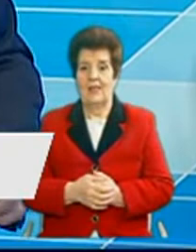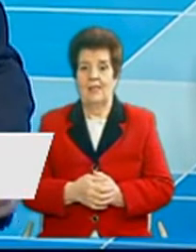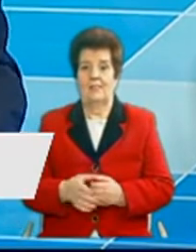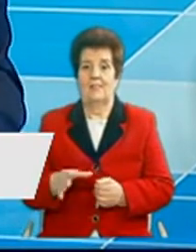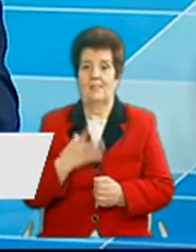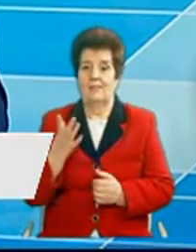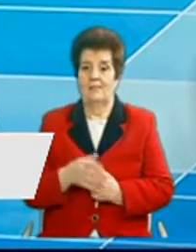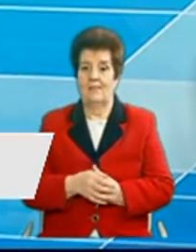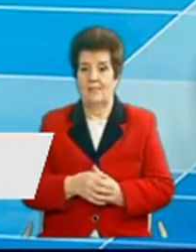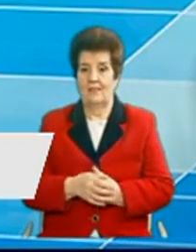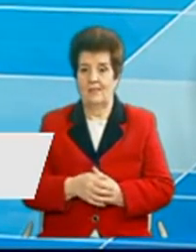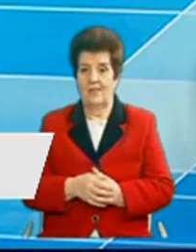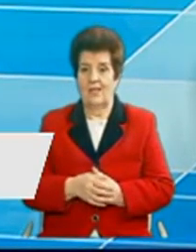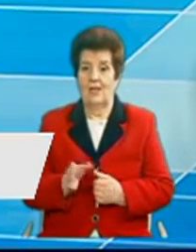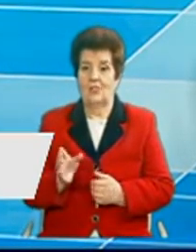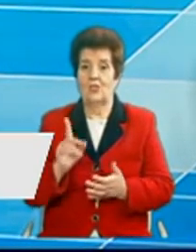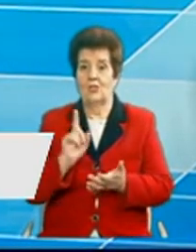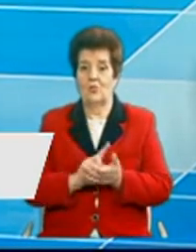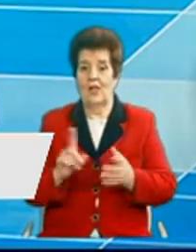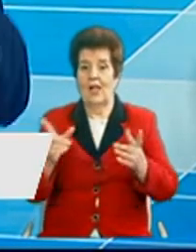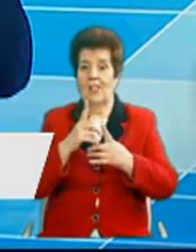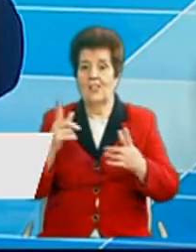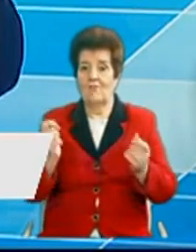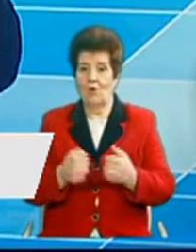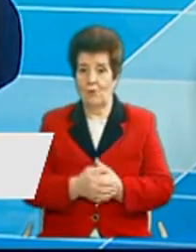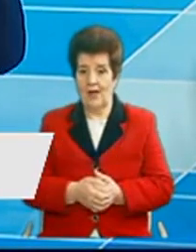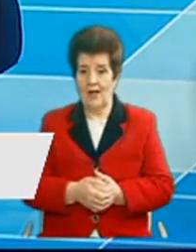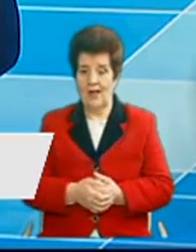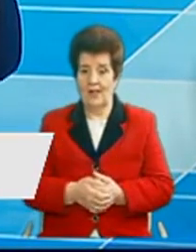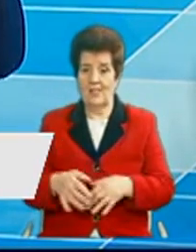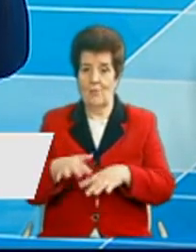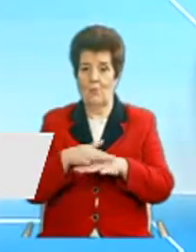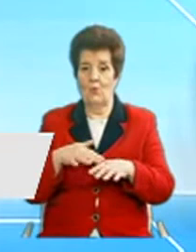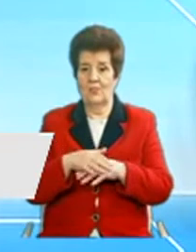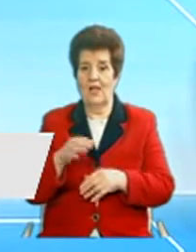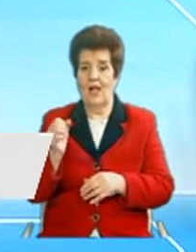ne facem și datoria de informare și de cumva de popularizare a